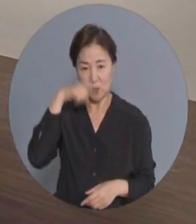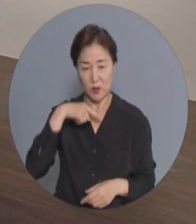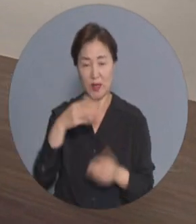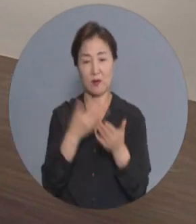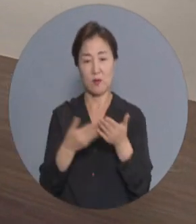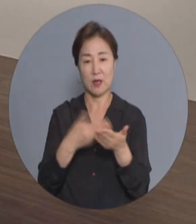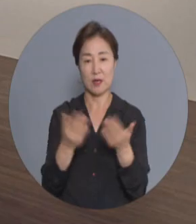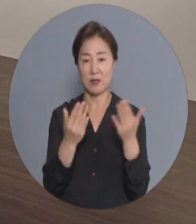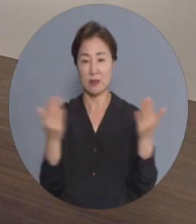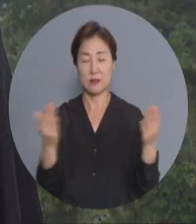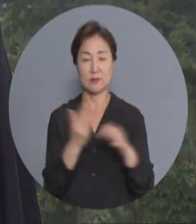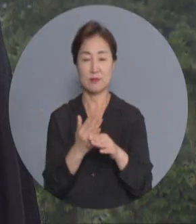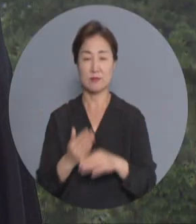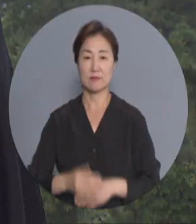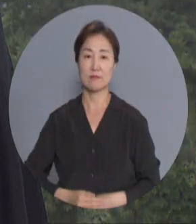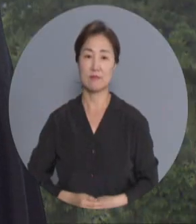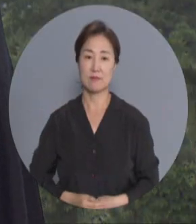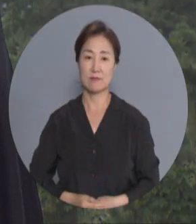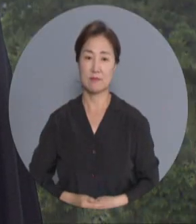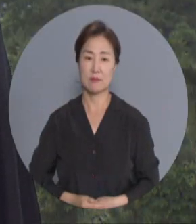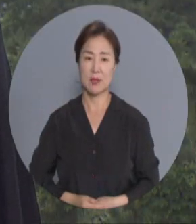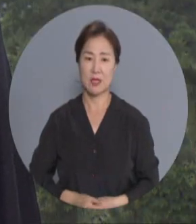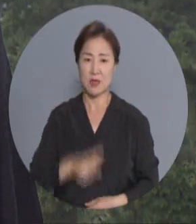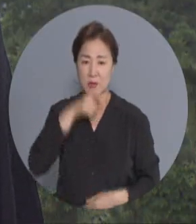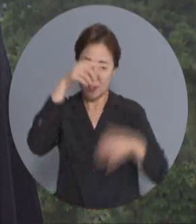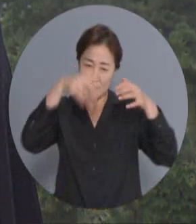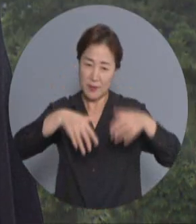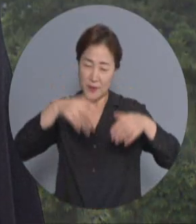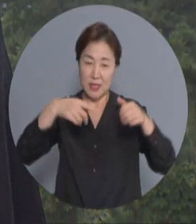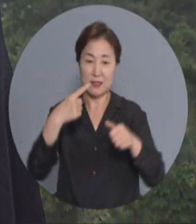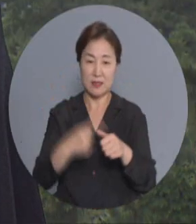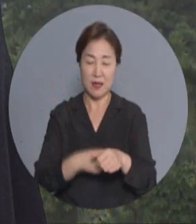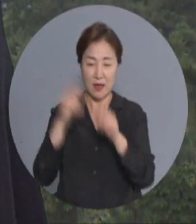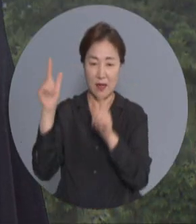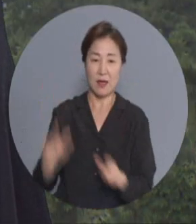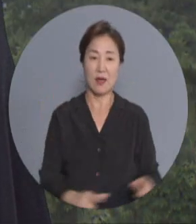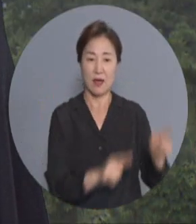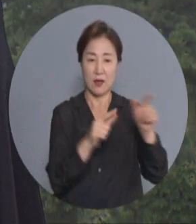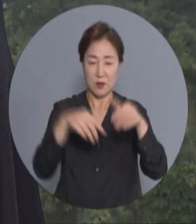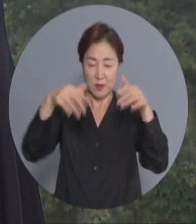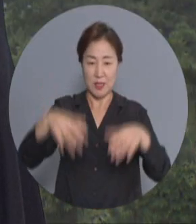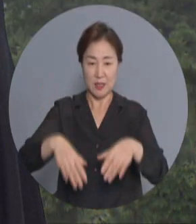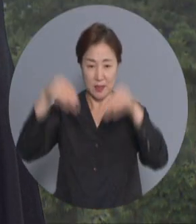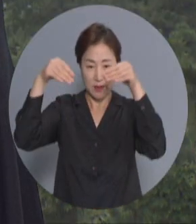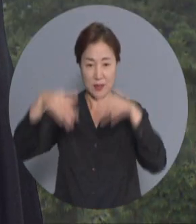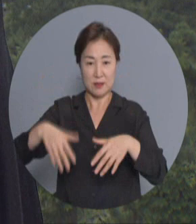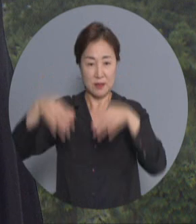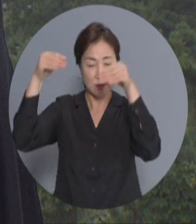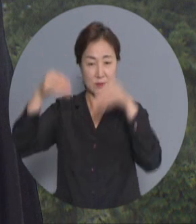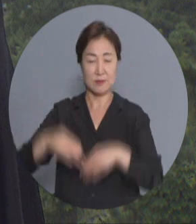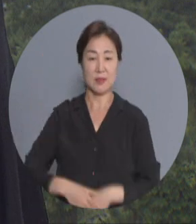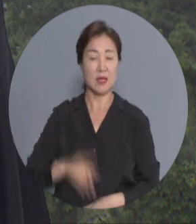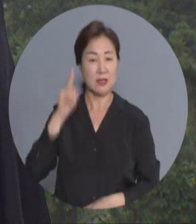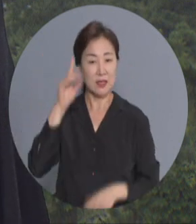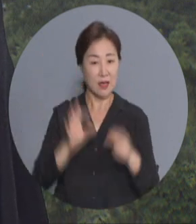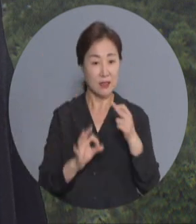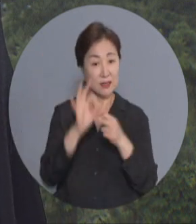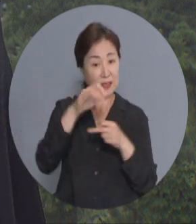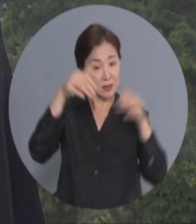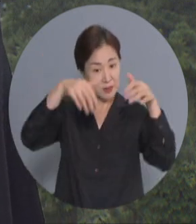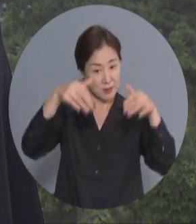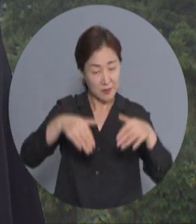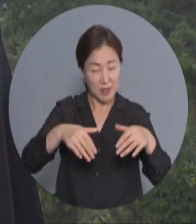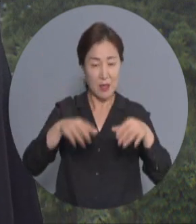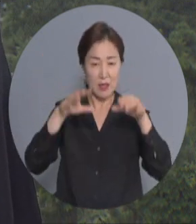선보입니다 장마전선의 영향으로 종일 비가 오락가락 이어지고 있습니다 비는 내일 아침까지 오다가